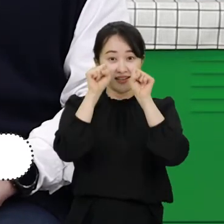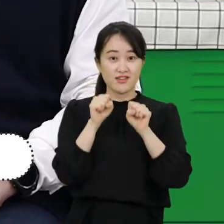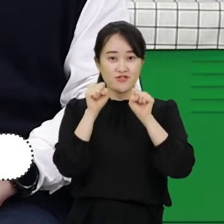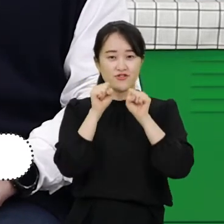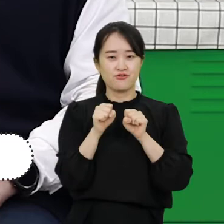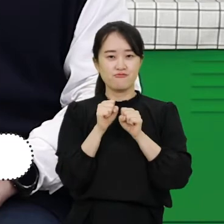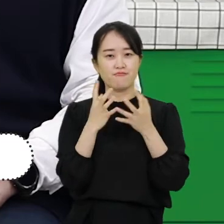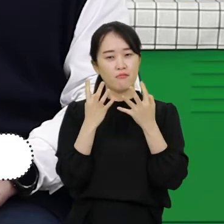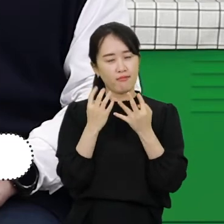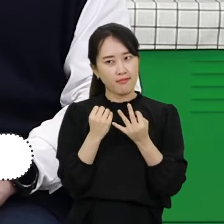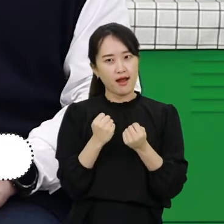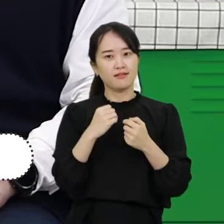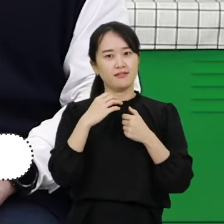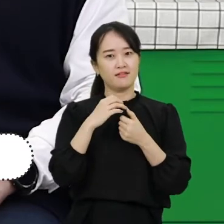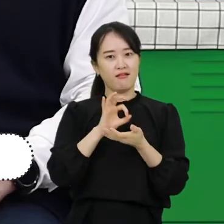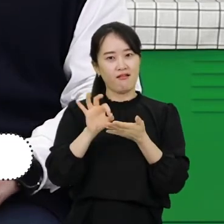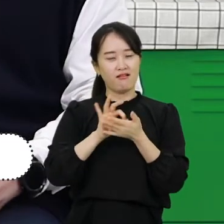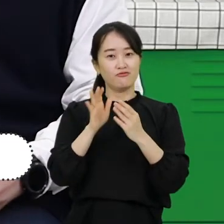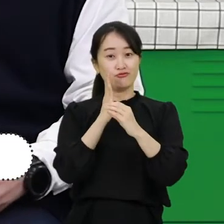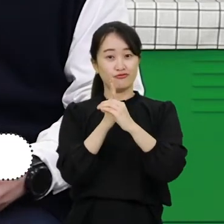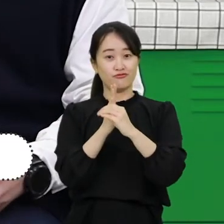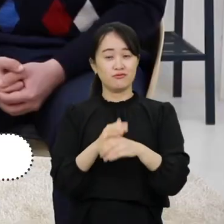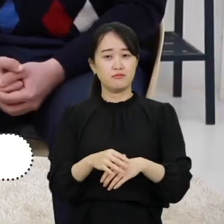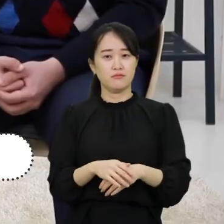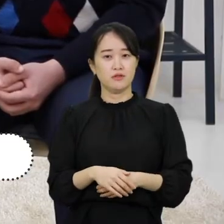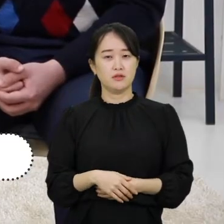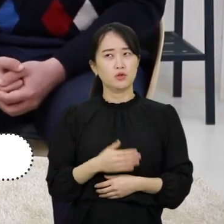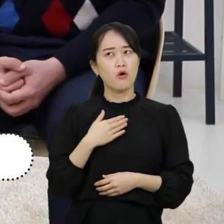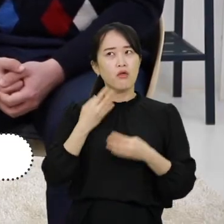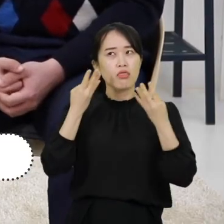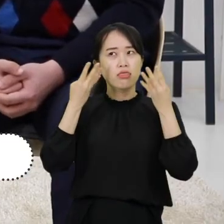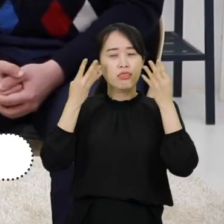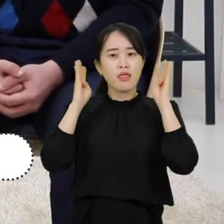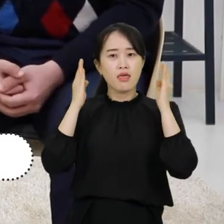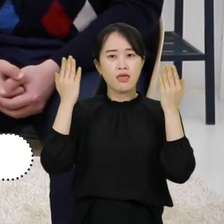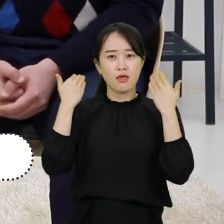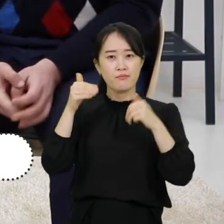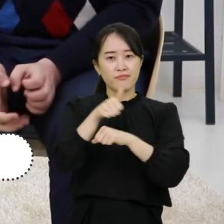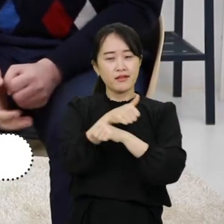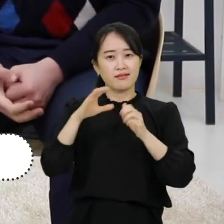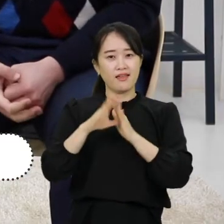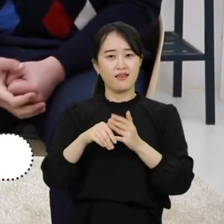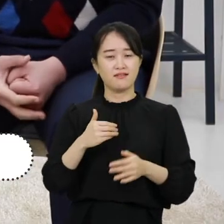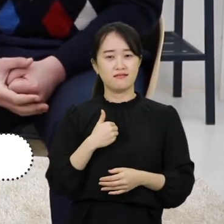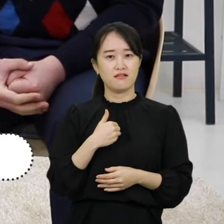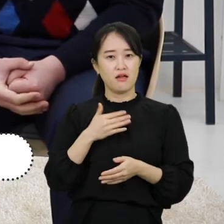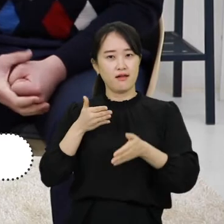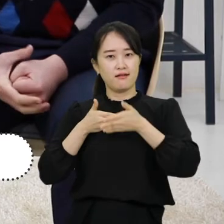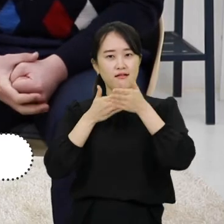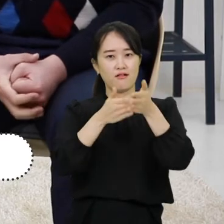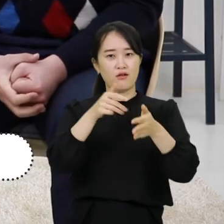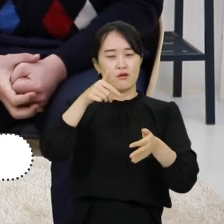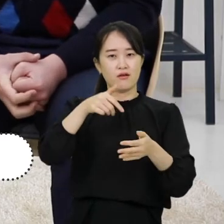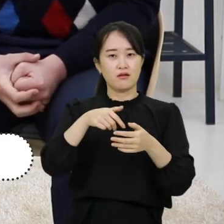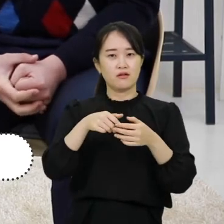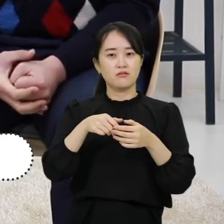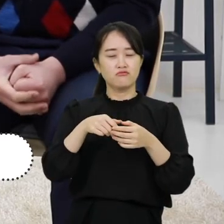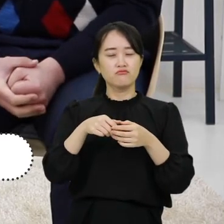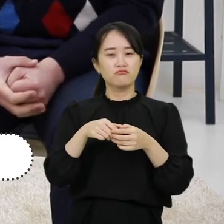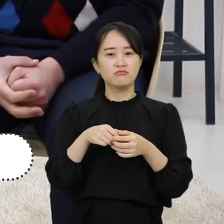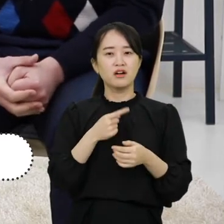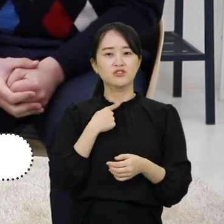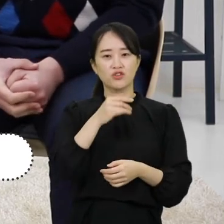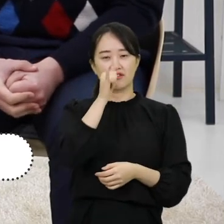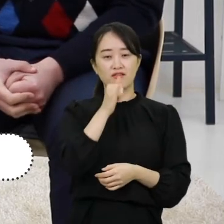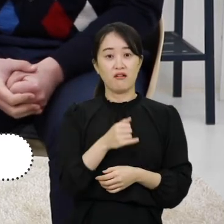생활체육으로 많이 좀 애용하는 그런 스포츠 종목이에요. 실제로 제가 대학 생활할 때 저는 제가 건의를 드려서 골볼